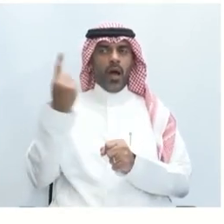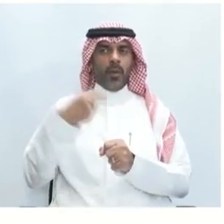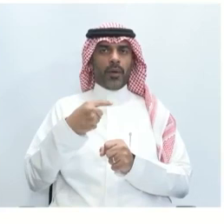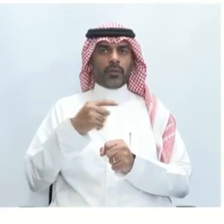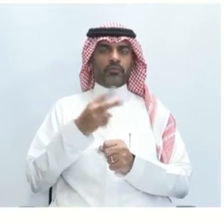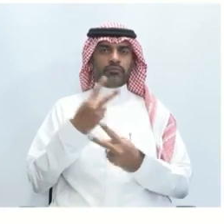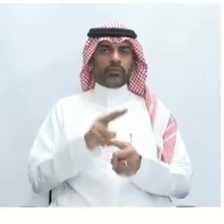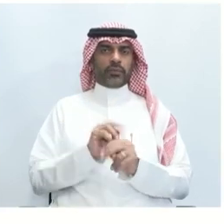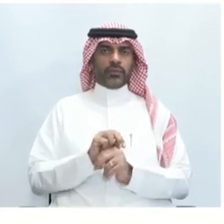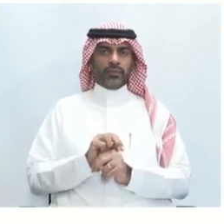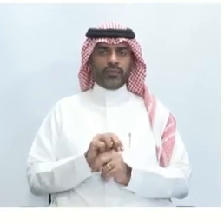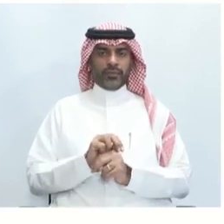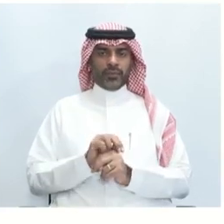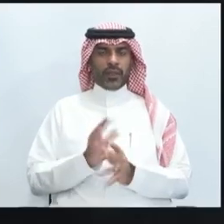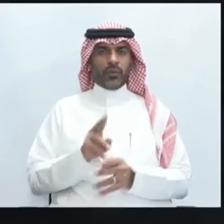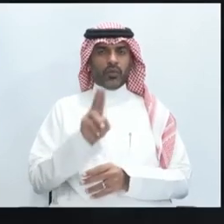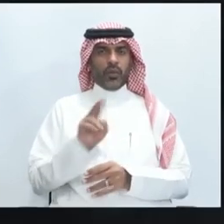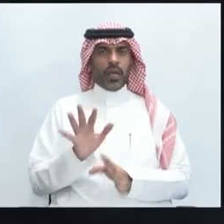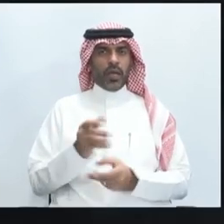طيب كيف يعمل الروبوت